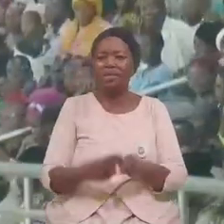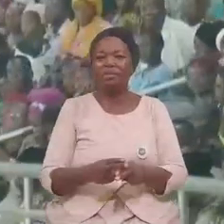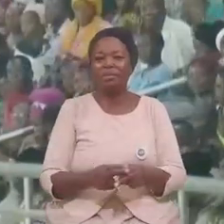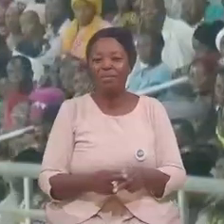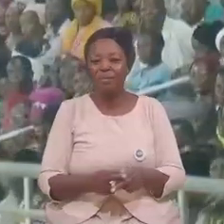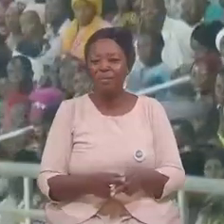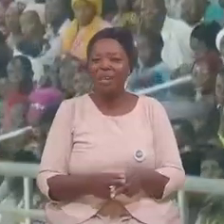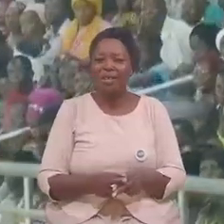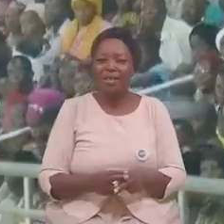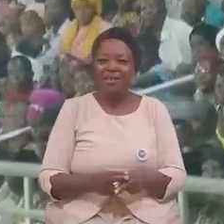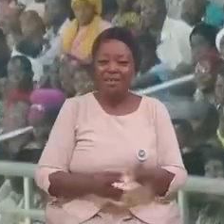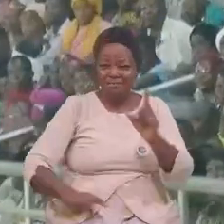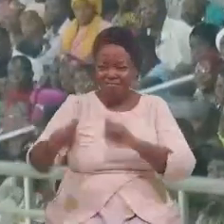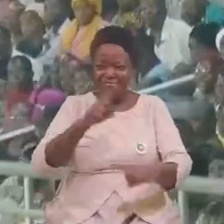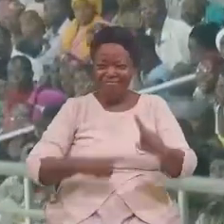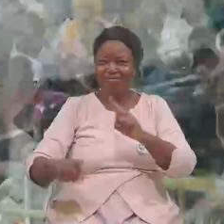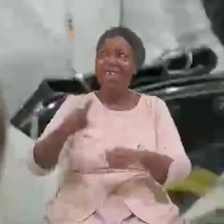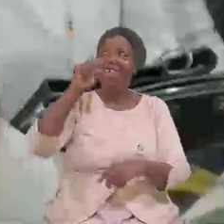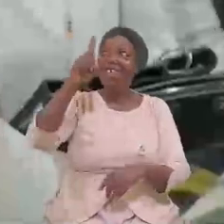Il va régler mes problèmes.